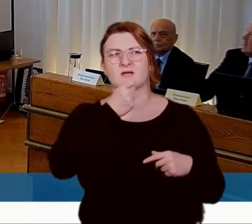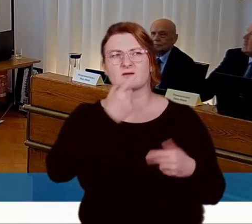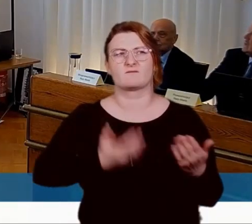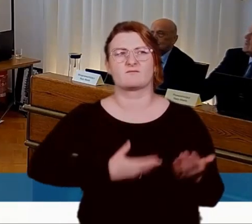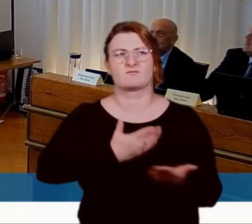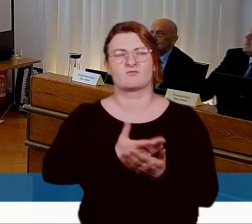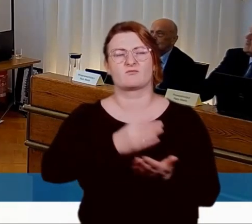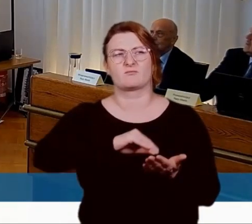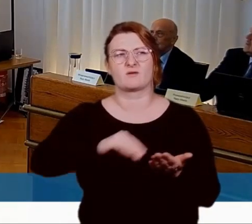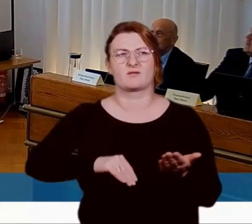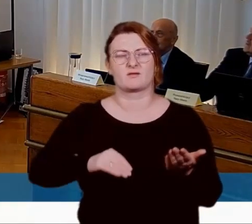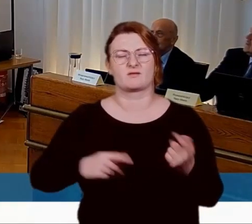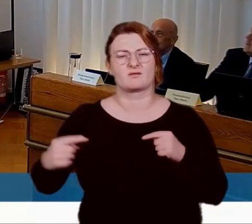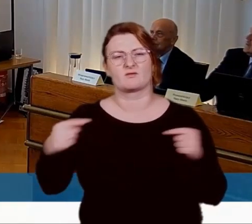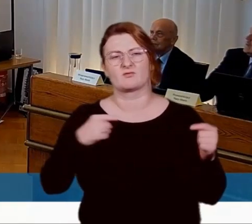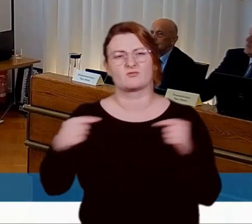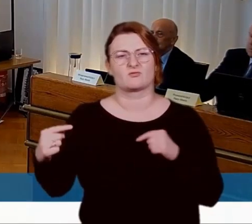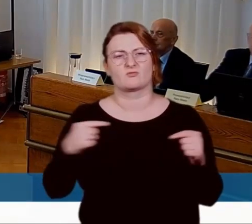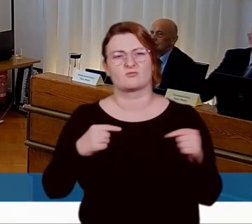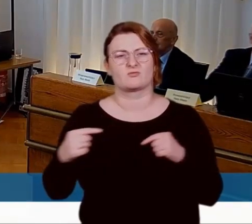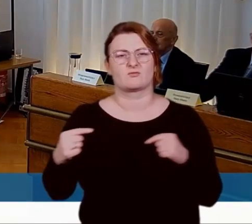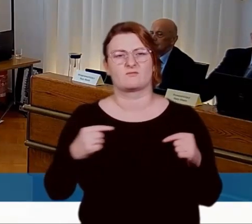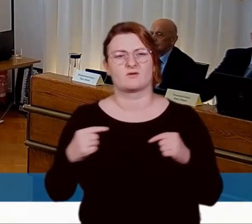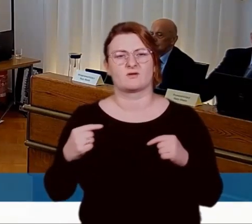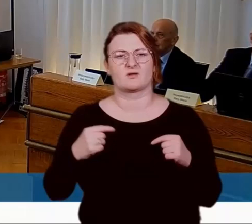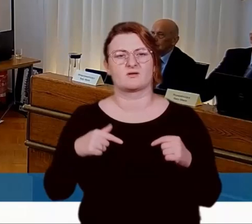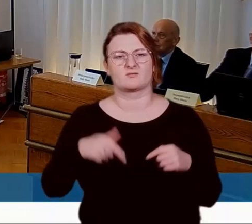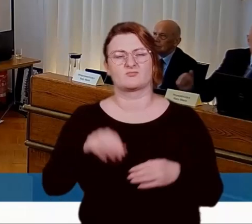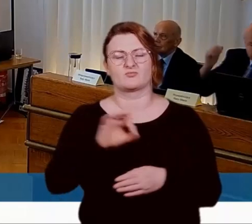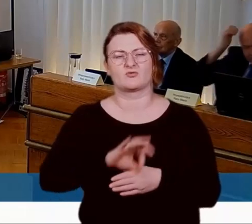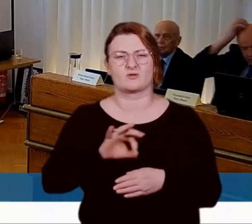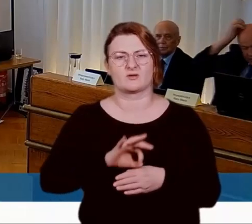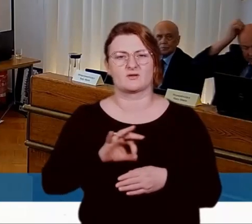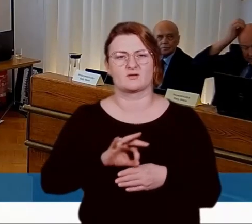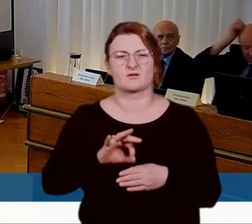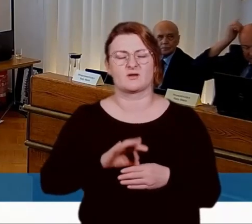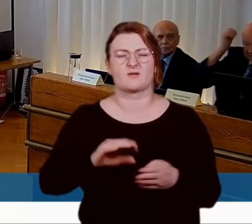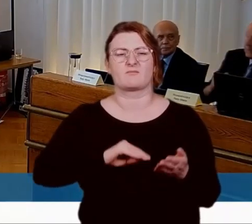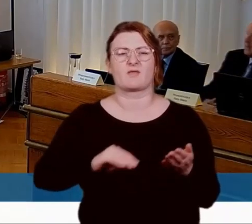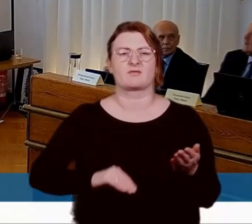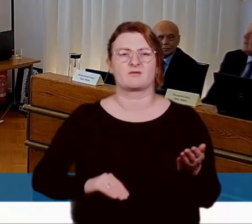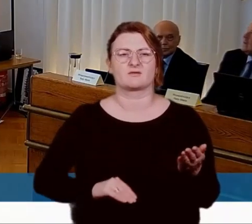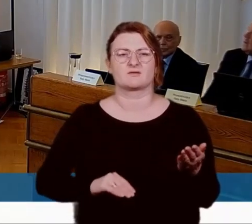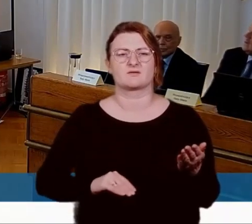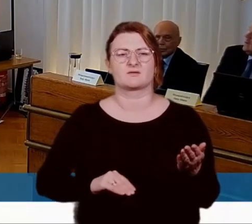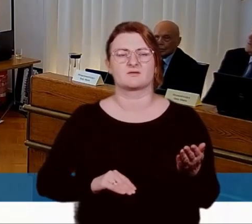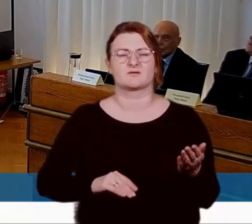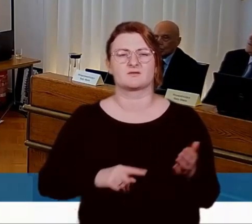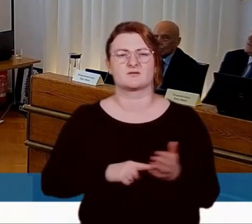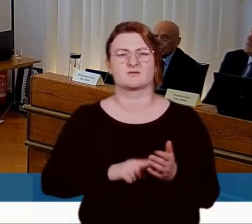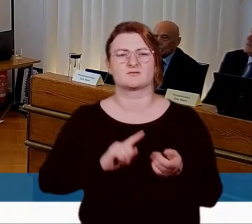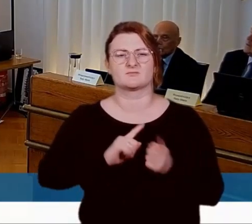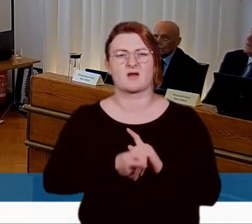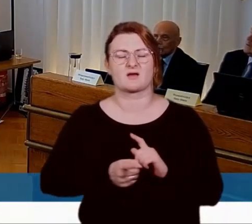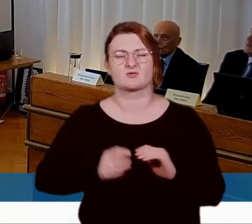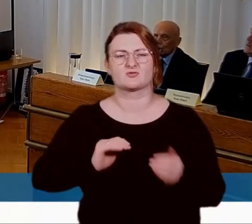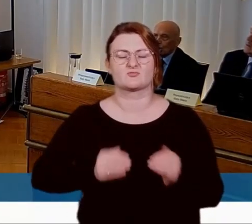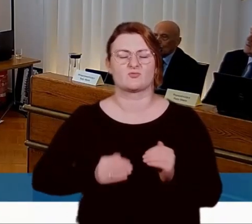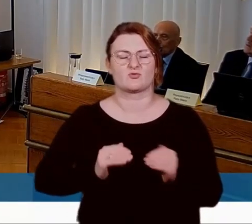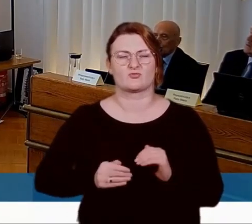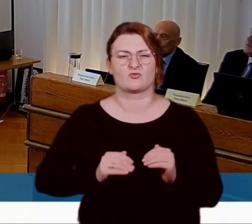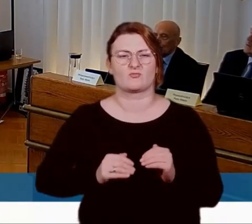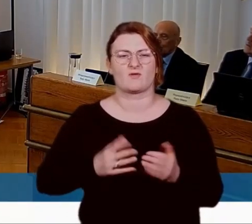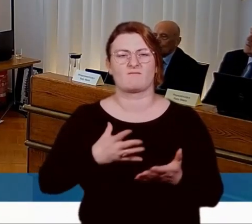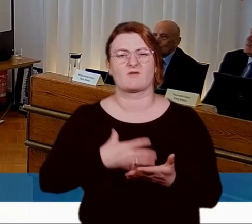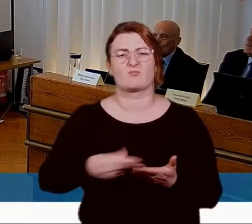Petycji dyskutowaliśmy nad tym projektem petycji, który, przypomnę, dotyczy zmiany w sposobie